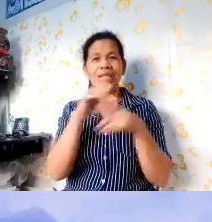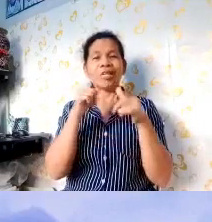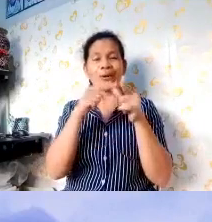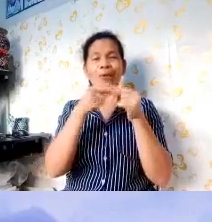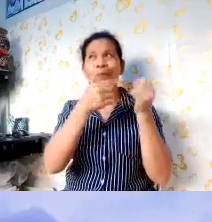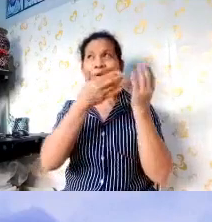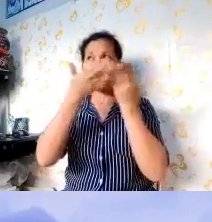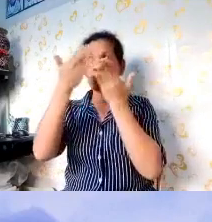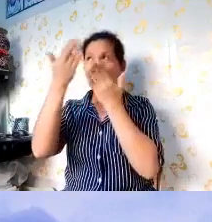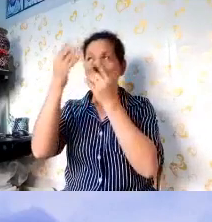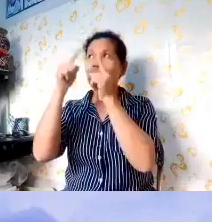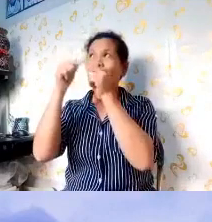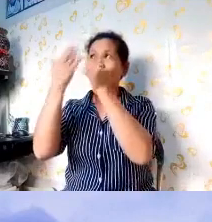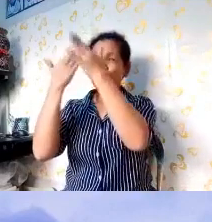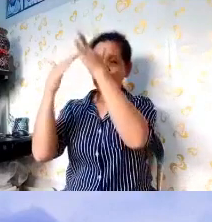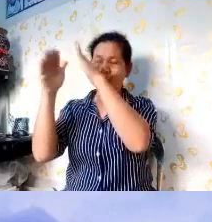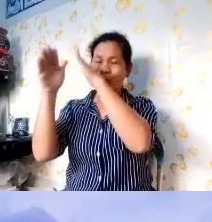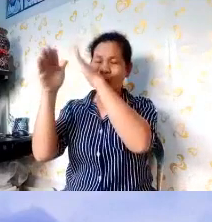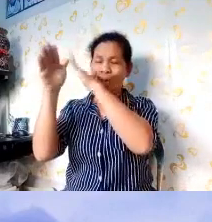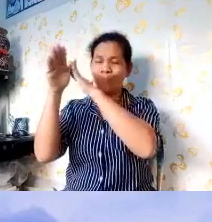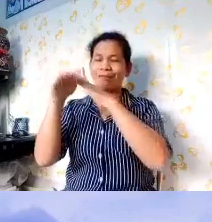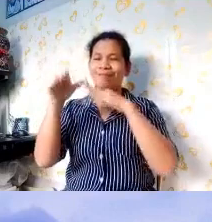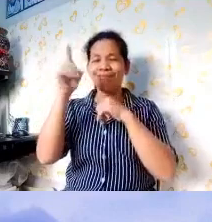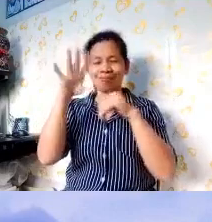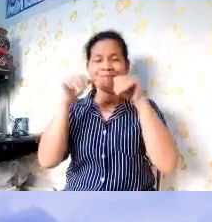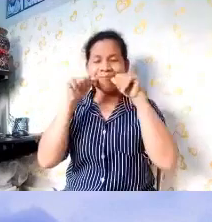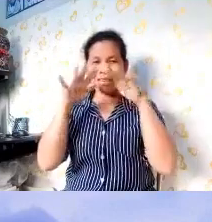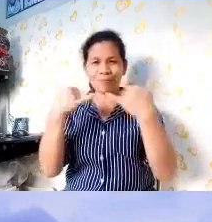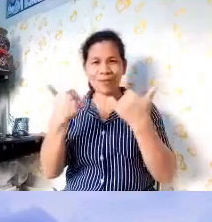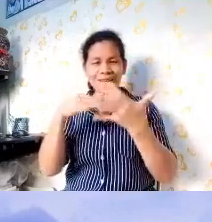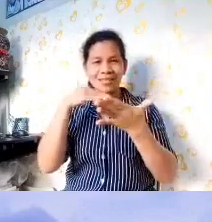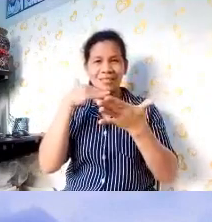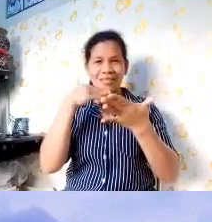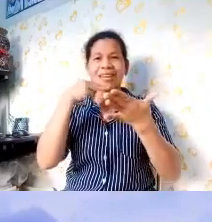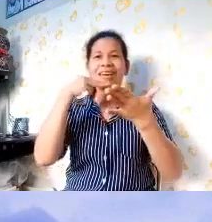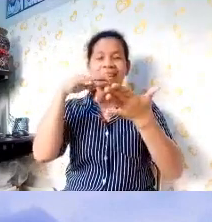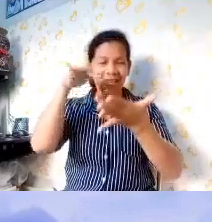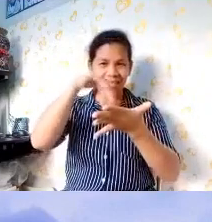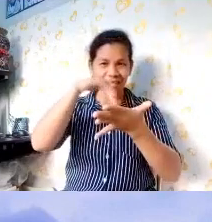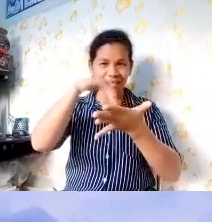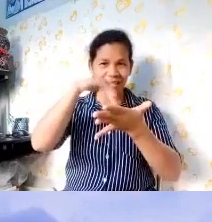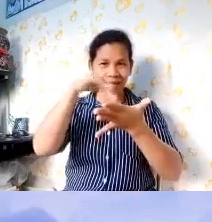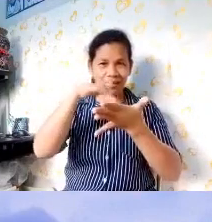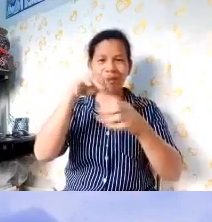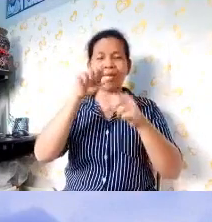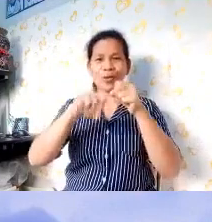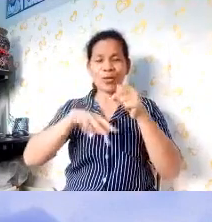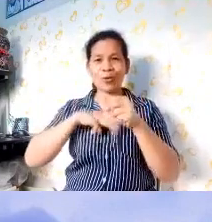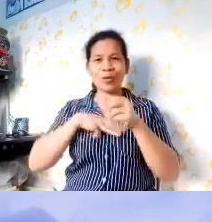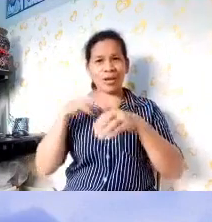Panginoon. Pagpalain po tayo sa pag-aaral na ito. Gusto ko pong ibalik sa atin pong